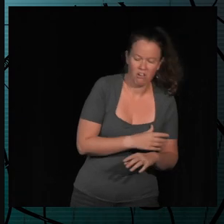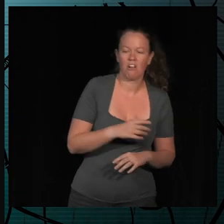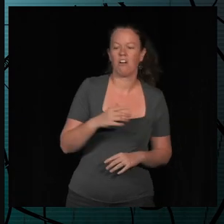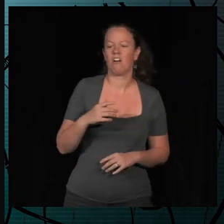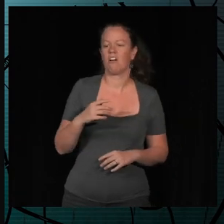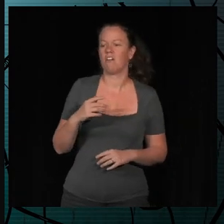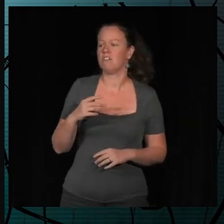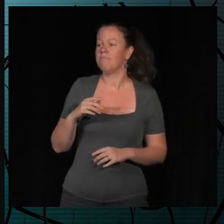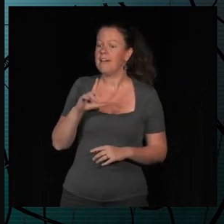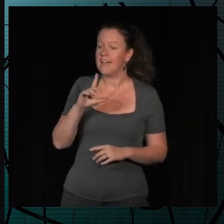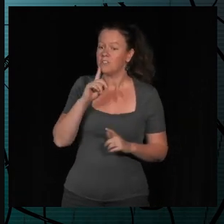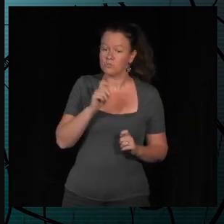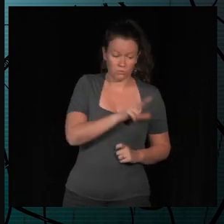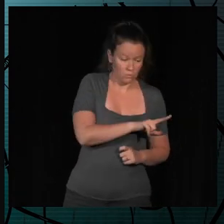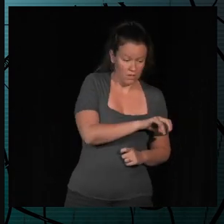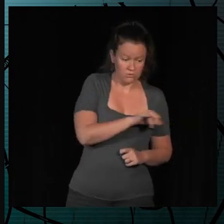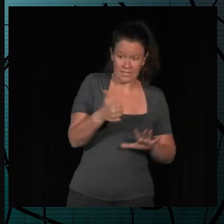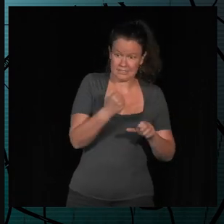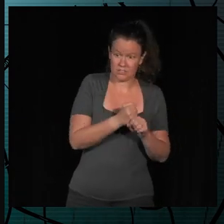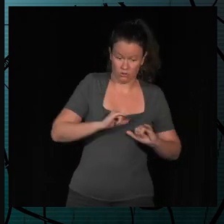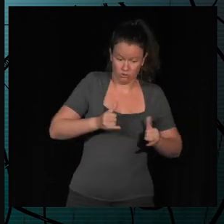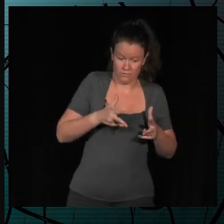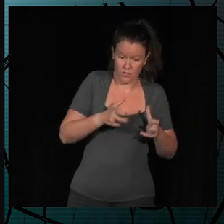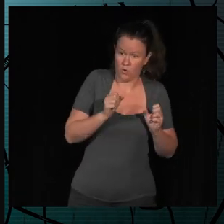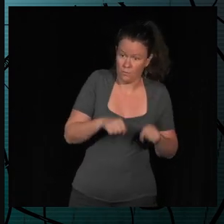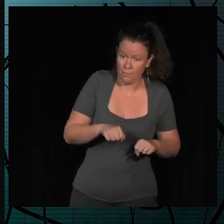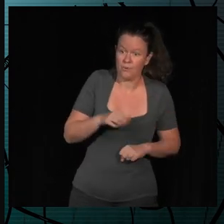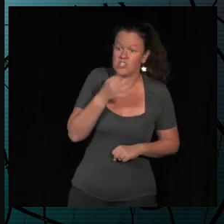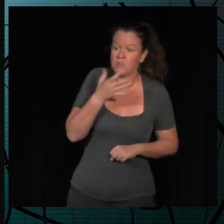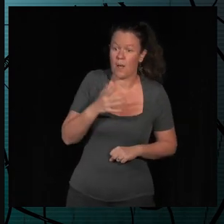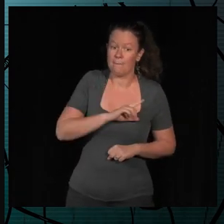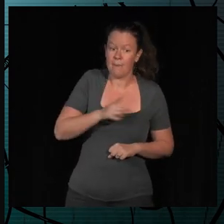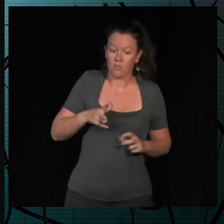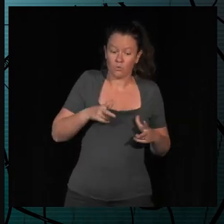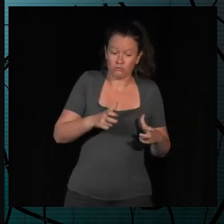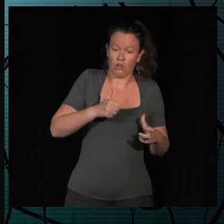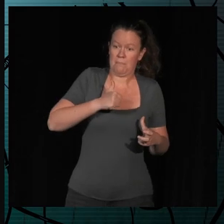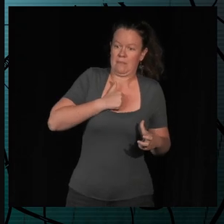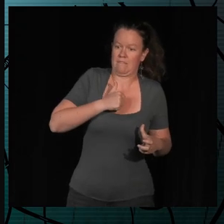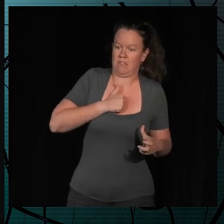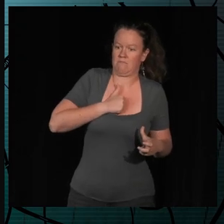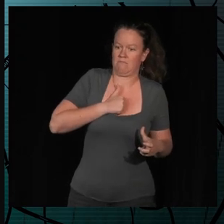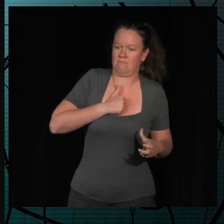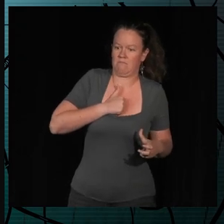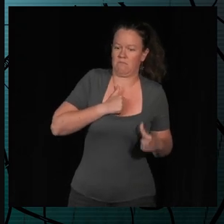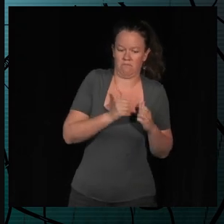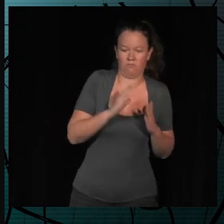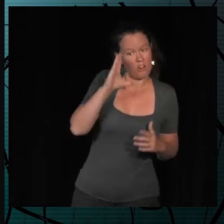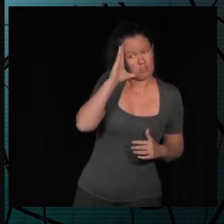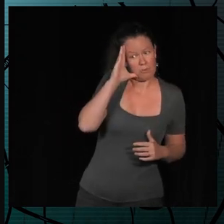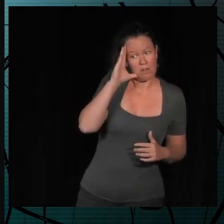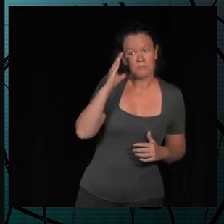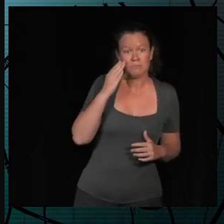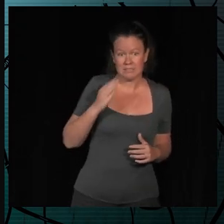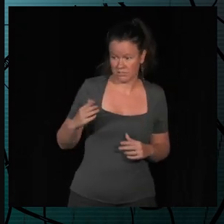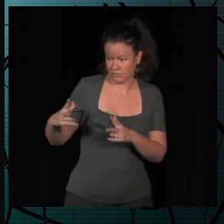dit qu'il fallait pas jouer aux jeux vidéo entre 3 et 6 ans j'ai dit pas de console de jeu personnel si on achète une tablette de jeu familial et je disais toujours à l'époque on